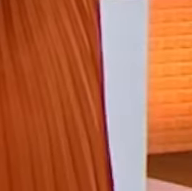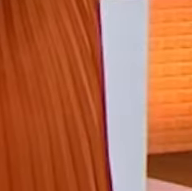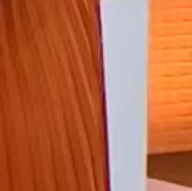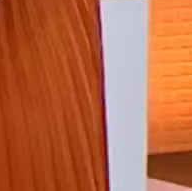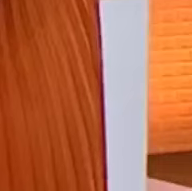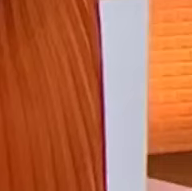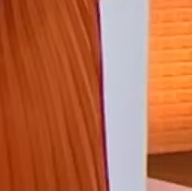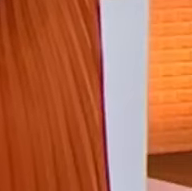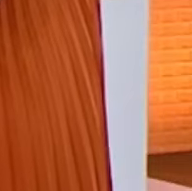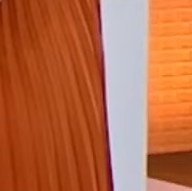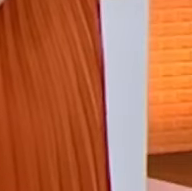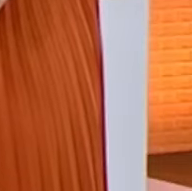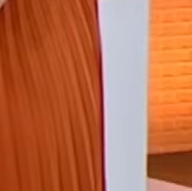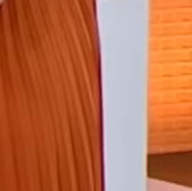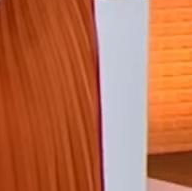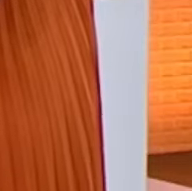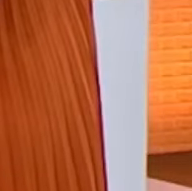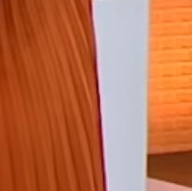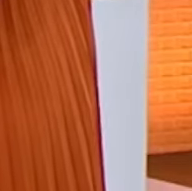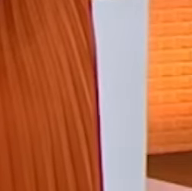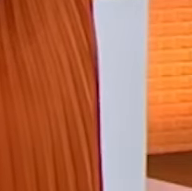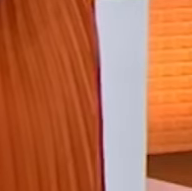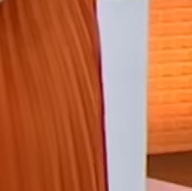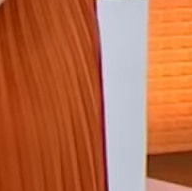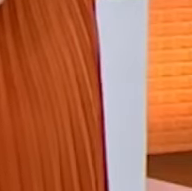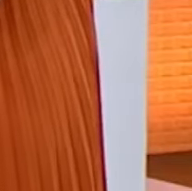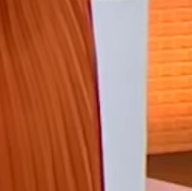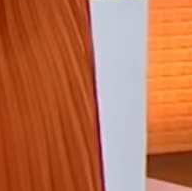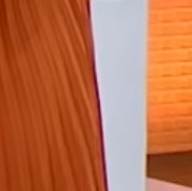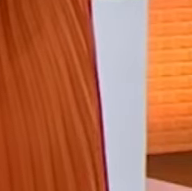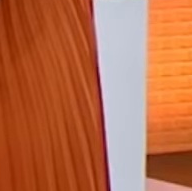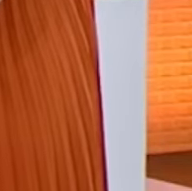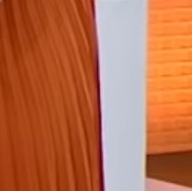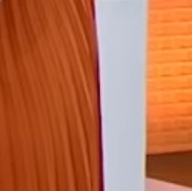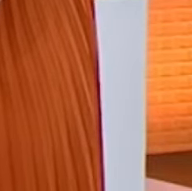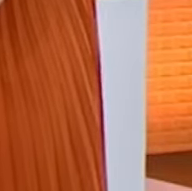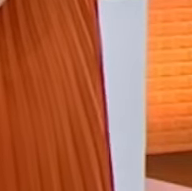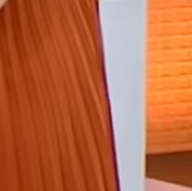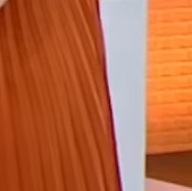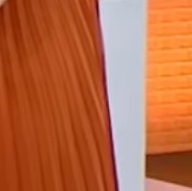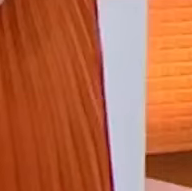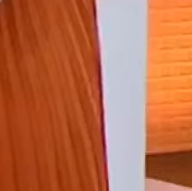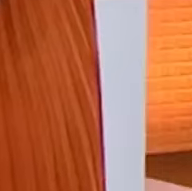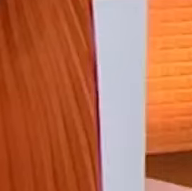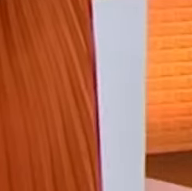mga balita, mag-subscribe sa GMA Integrated News sa YouTube. Sa mga kapuso abroad, subaybayan niyo